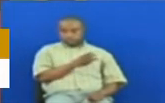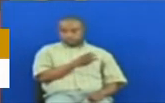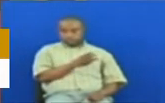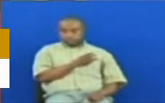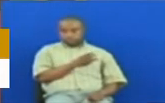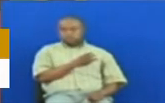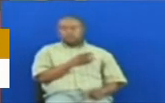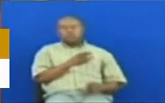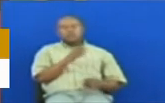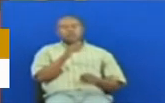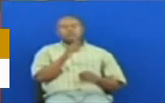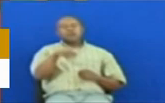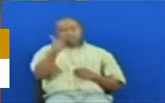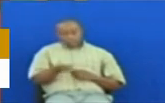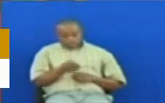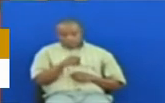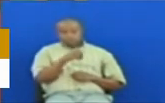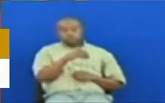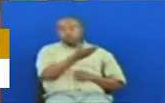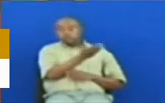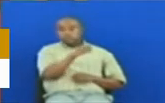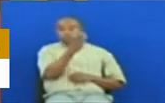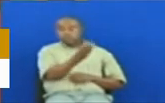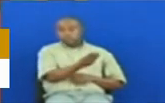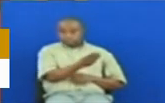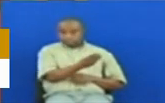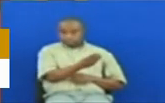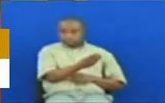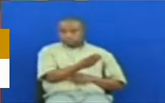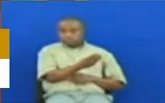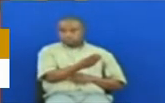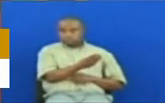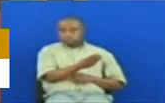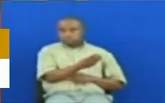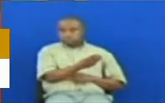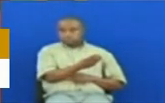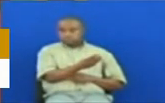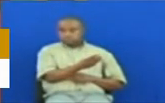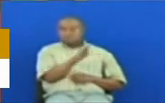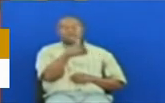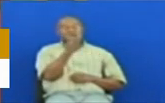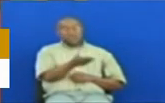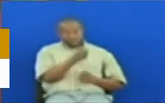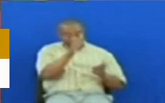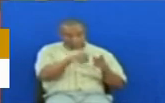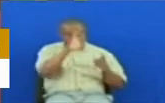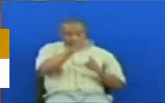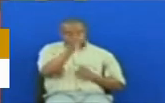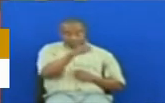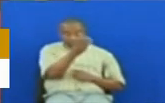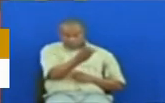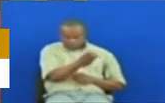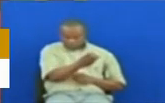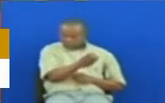then atakuja mwingine ataserve tena miaka mitatu, hapo anakuja kuwa tena reappointed, which is no, yani logically makes